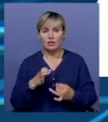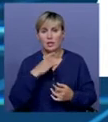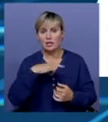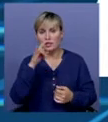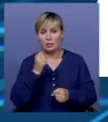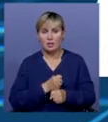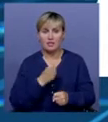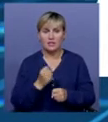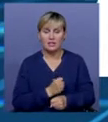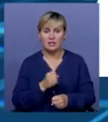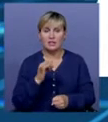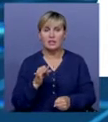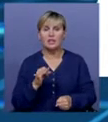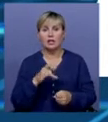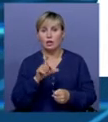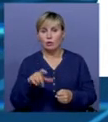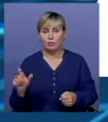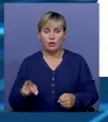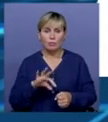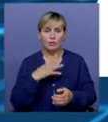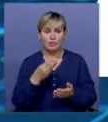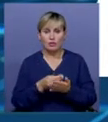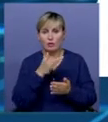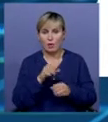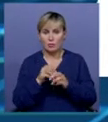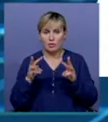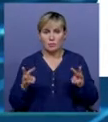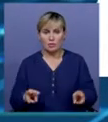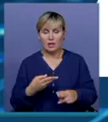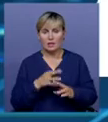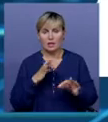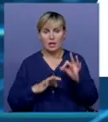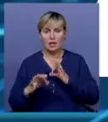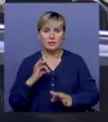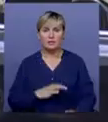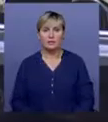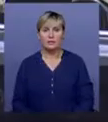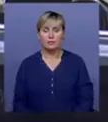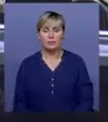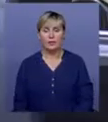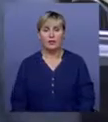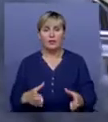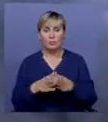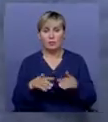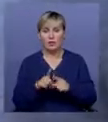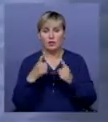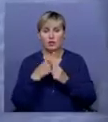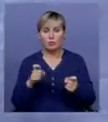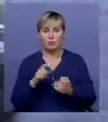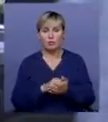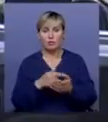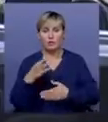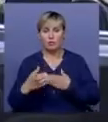отечественными производителями и дистрибьюторами по своевременному обеспечению этих лекарств. В комитете также объяснили, что повода